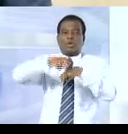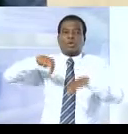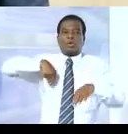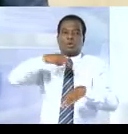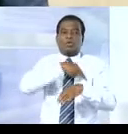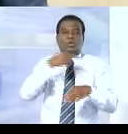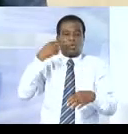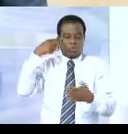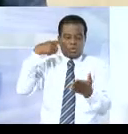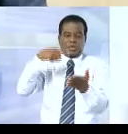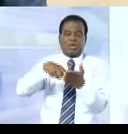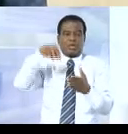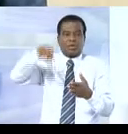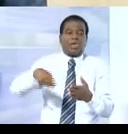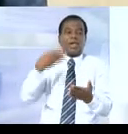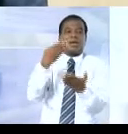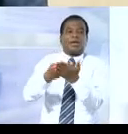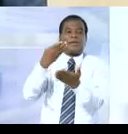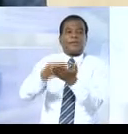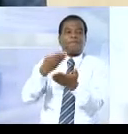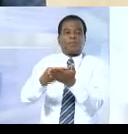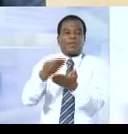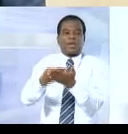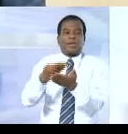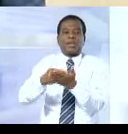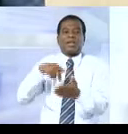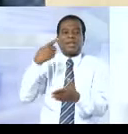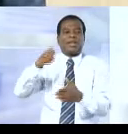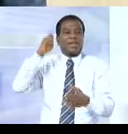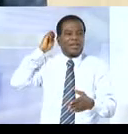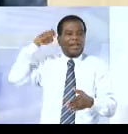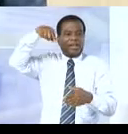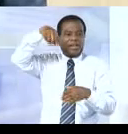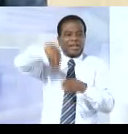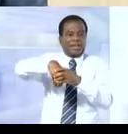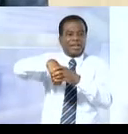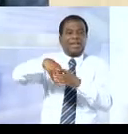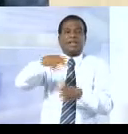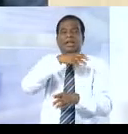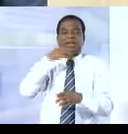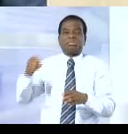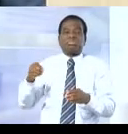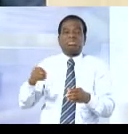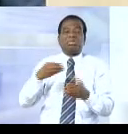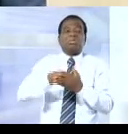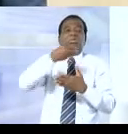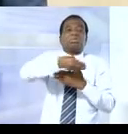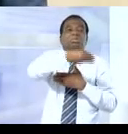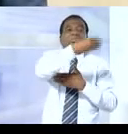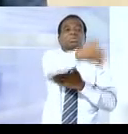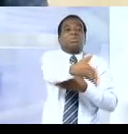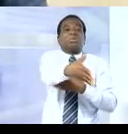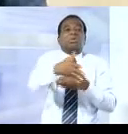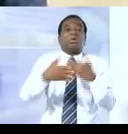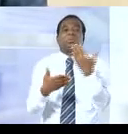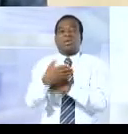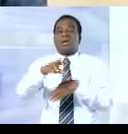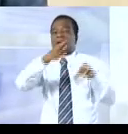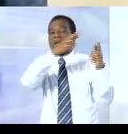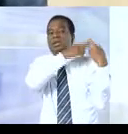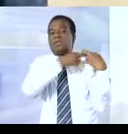compte que les fonds du Conseil de l'Entente ont été dilapidés par les